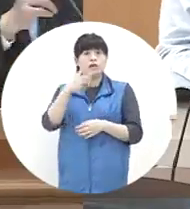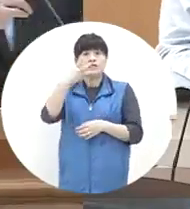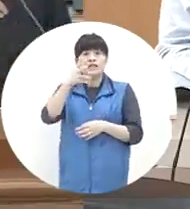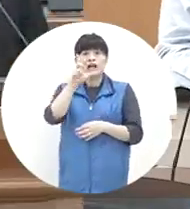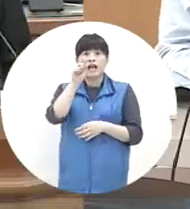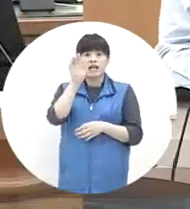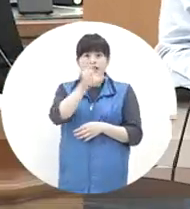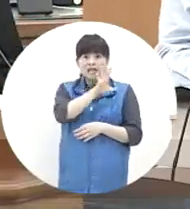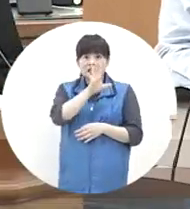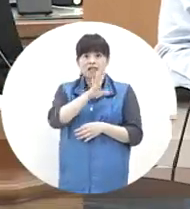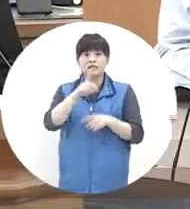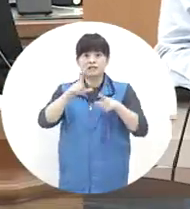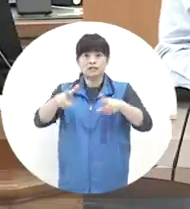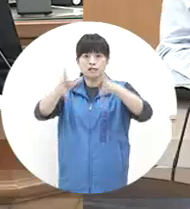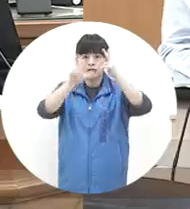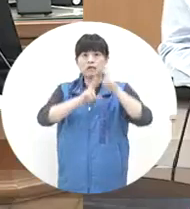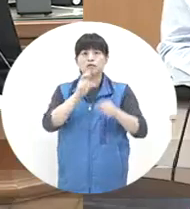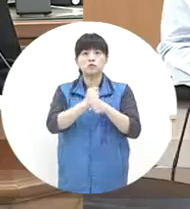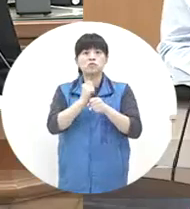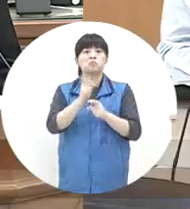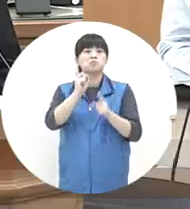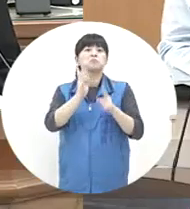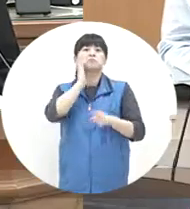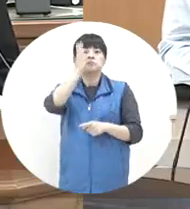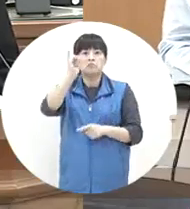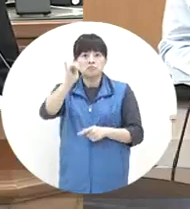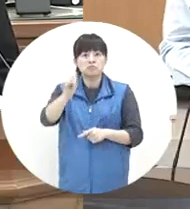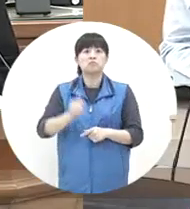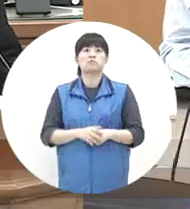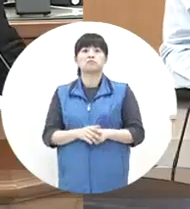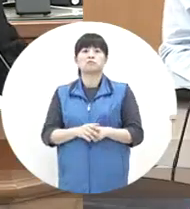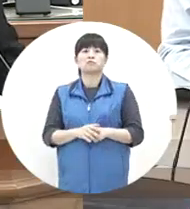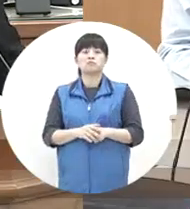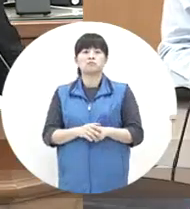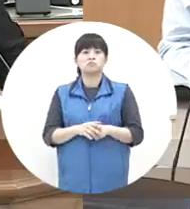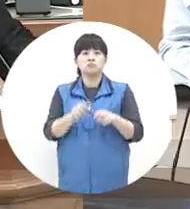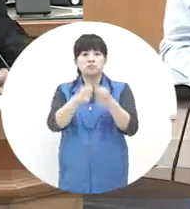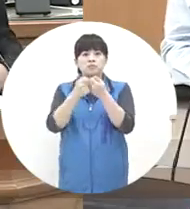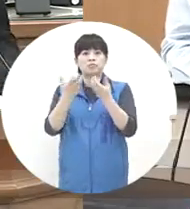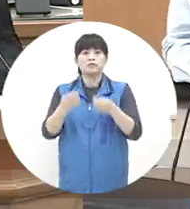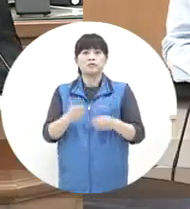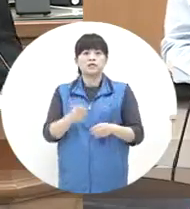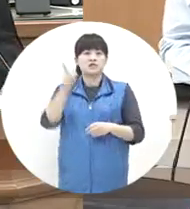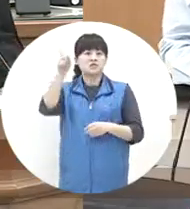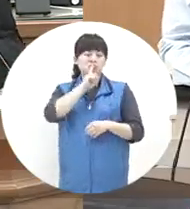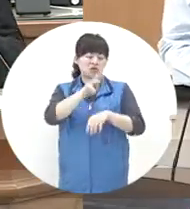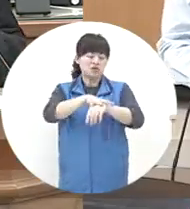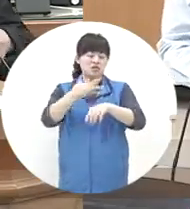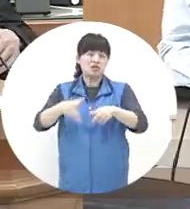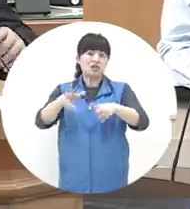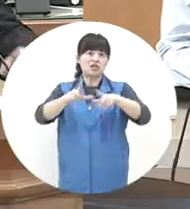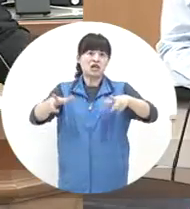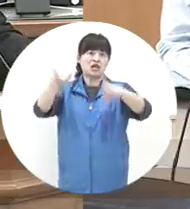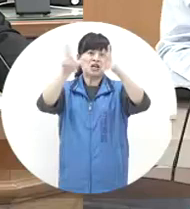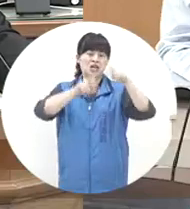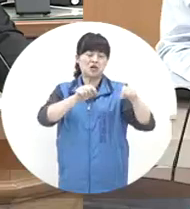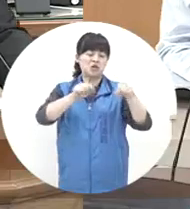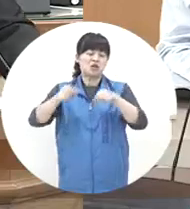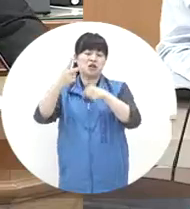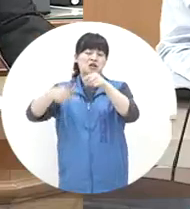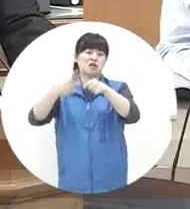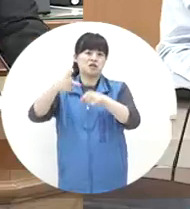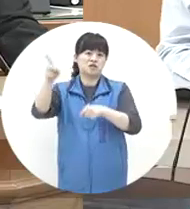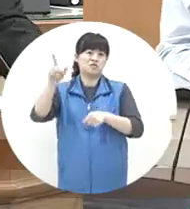是施工比较顺利啦。 比较顺利、嗯 嗯。 因为我前几天看到什么淡江大桥说要延2年齁、 哦。淡江大桥那个工